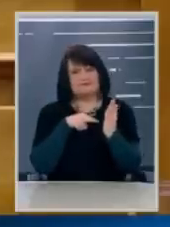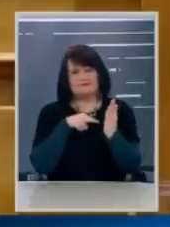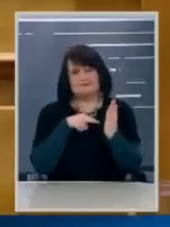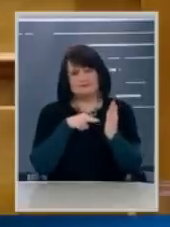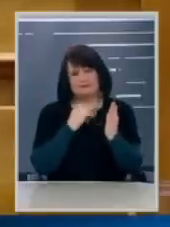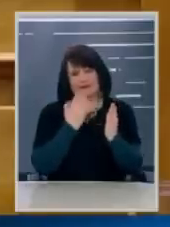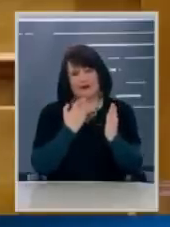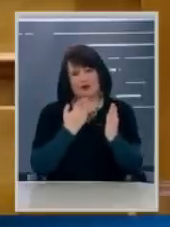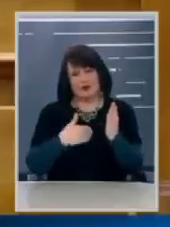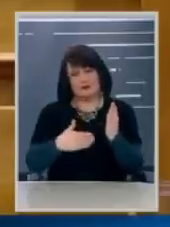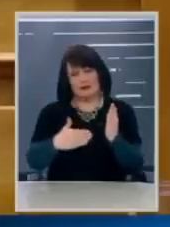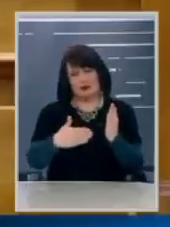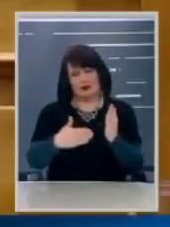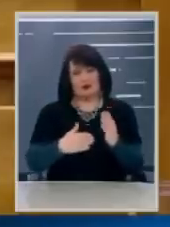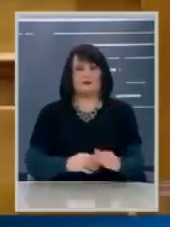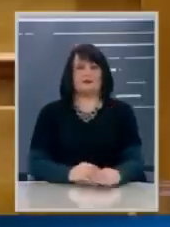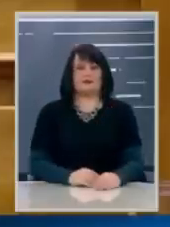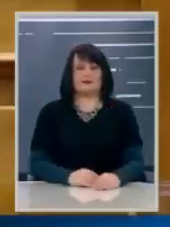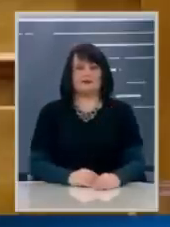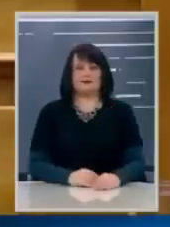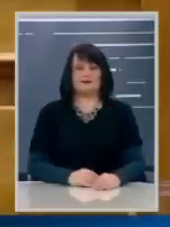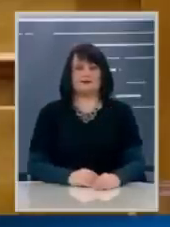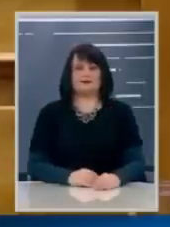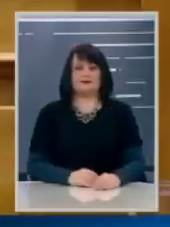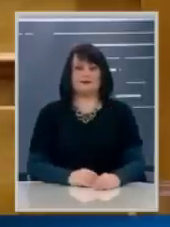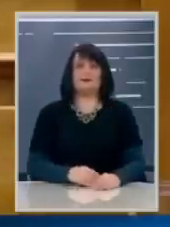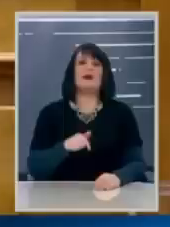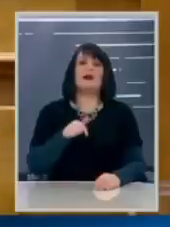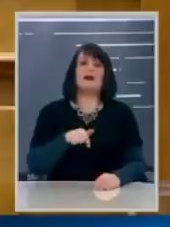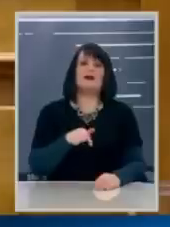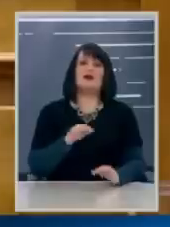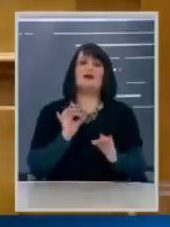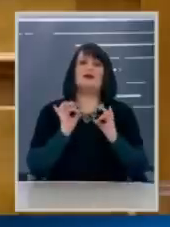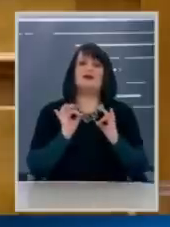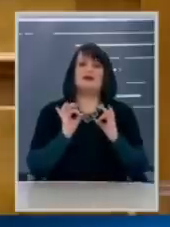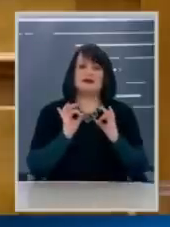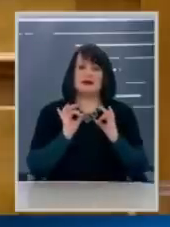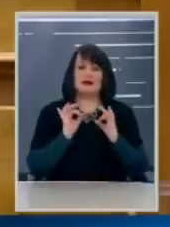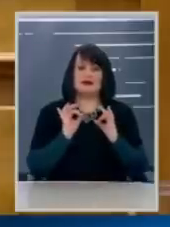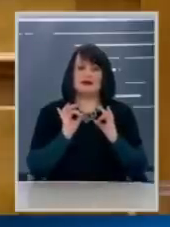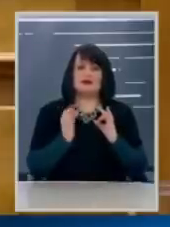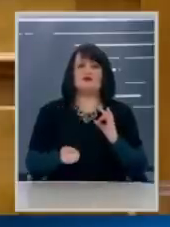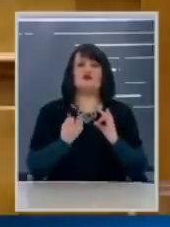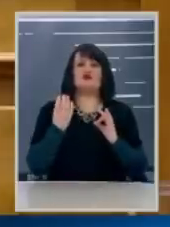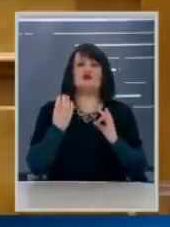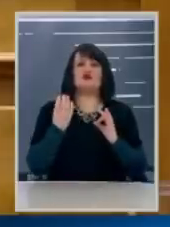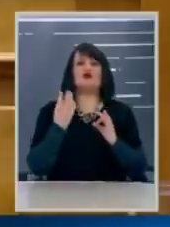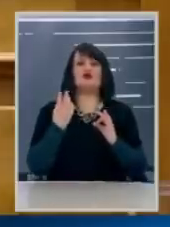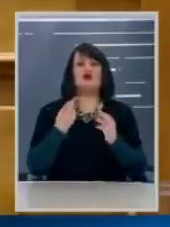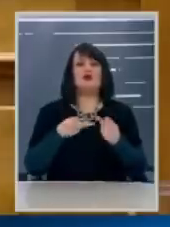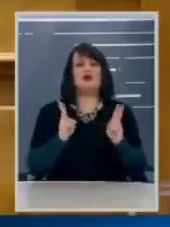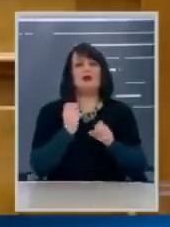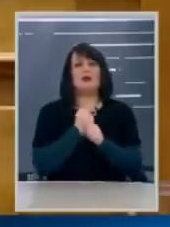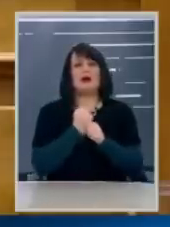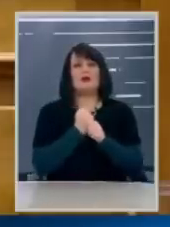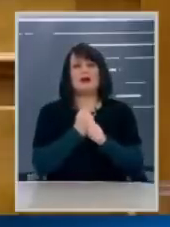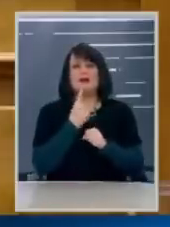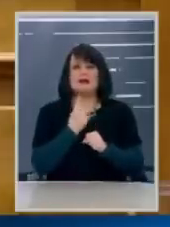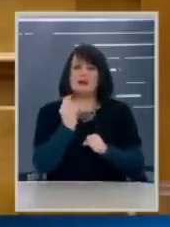να επιβιώσει. Τώρα βέβαια βγαίνει ένας αριθμός νέων επαγγελματιών και λένε δίνει